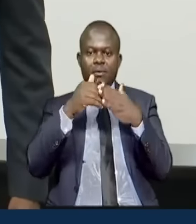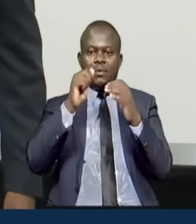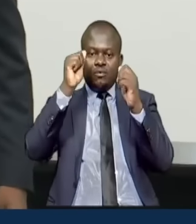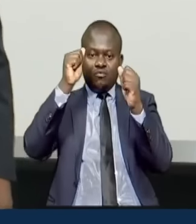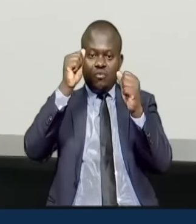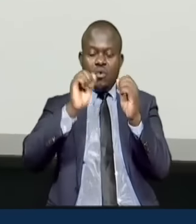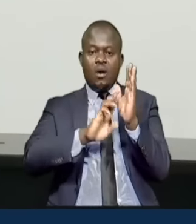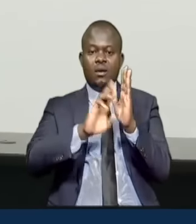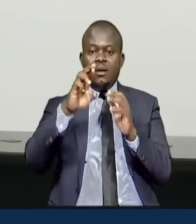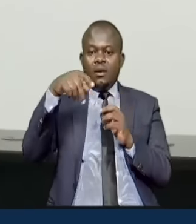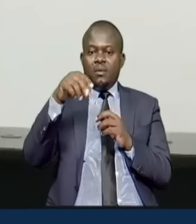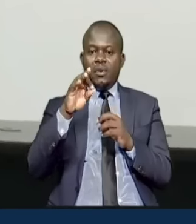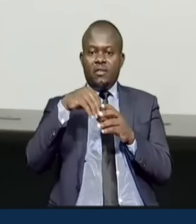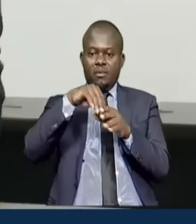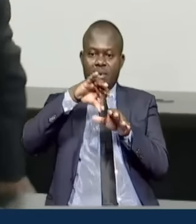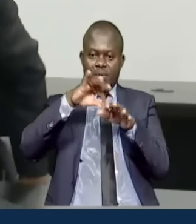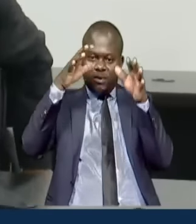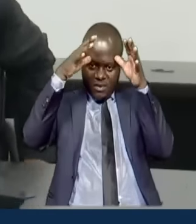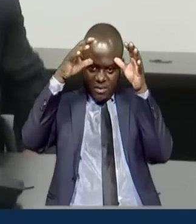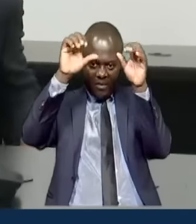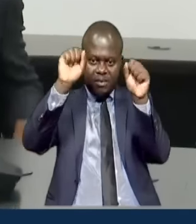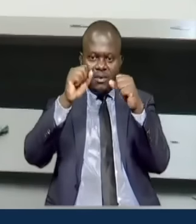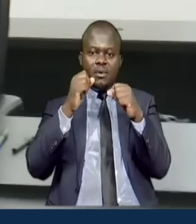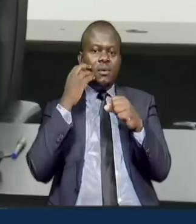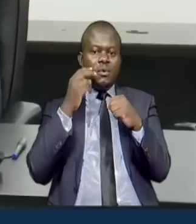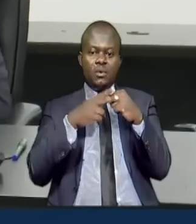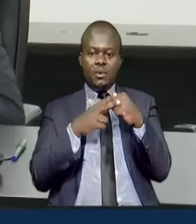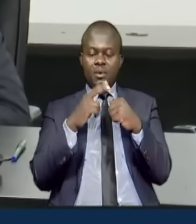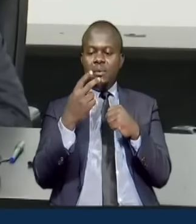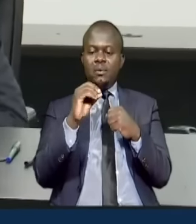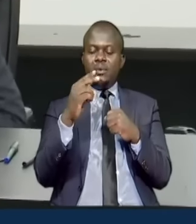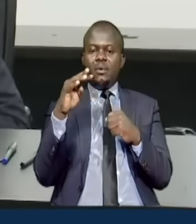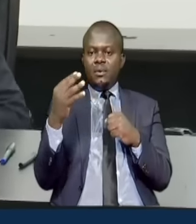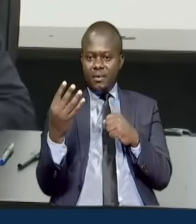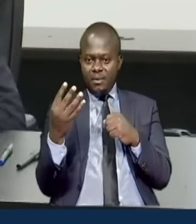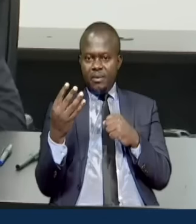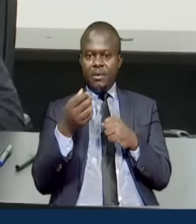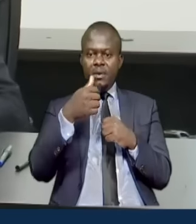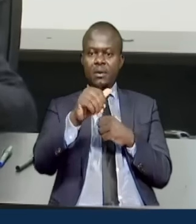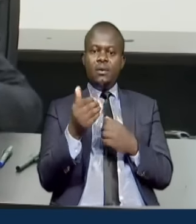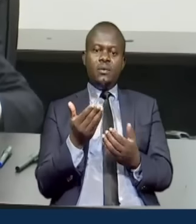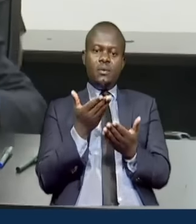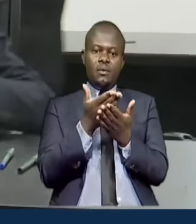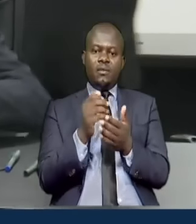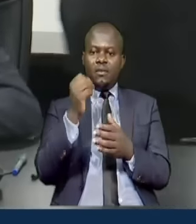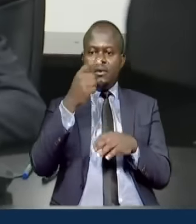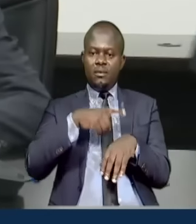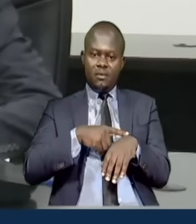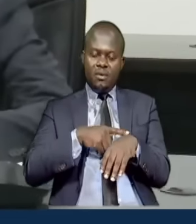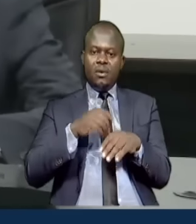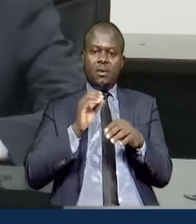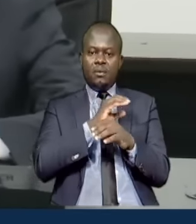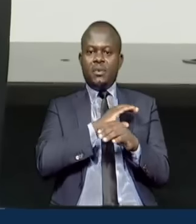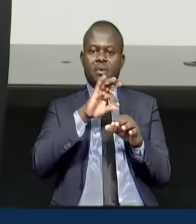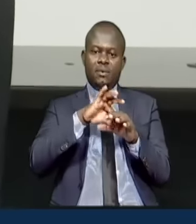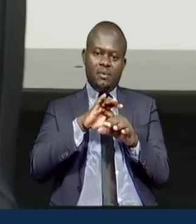w'umuryango FPR Inkotanyi mu matora y'umukuru w'Igihugu yo muri Nyakanga 2024, niwe washyikirije ku ikubitiro komisiyo y'amatora